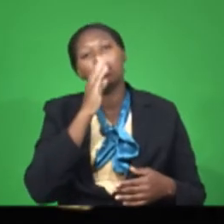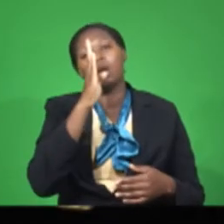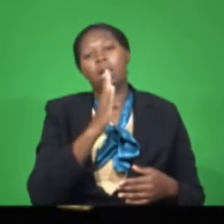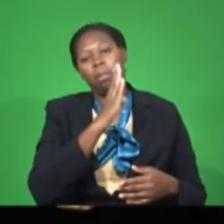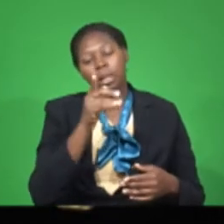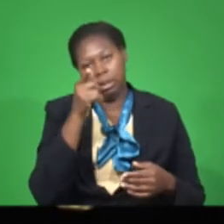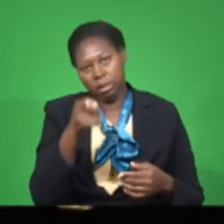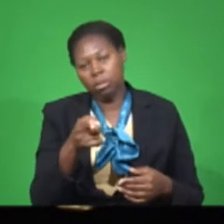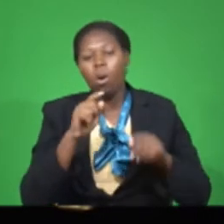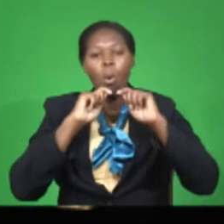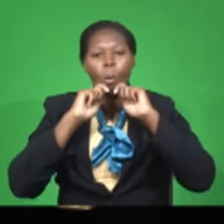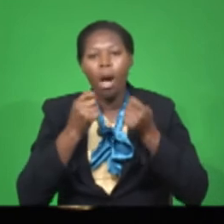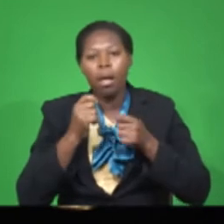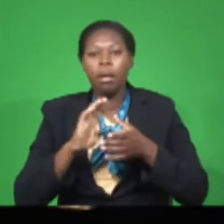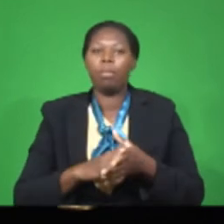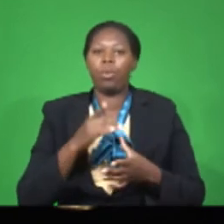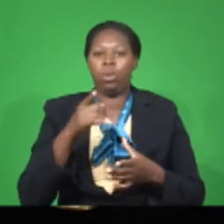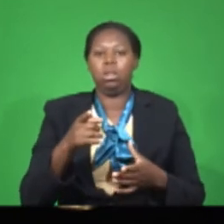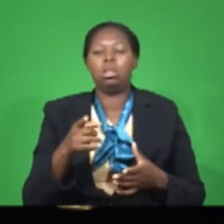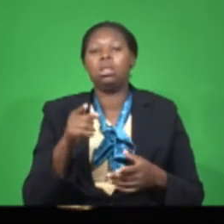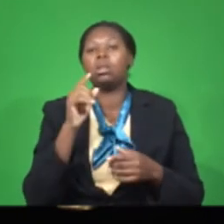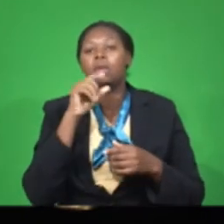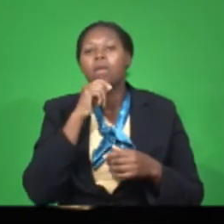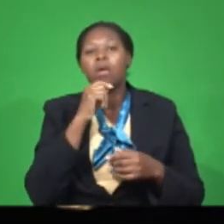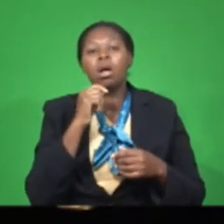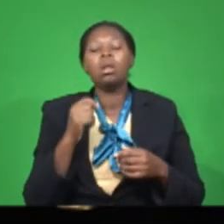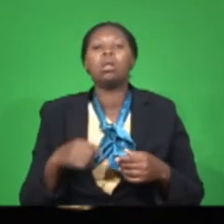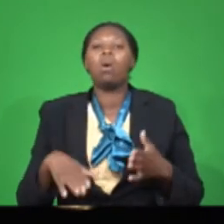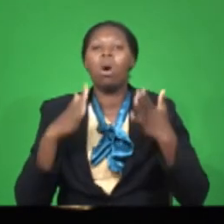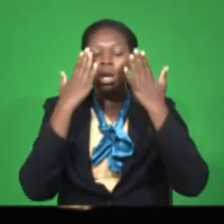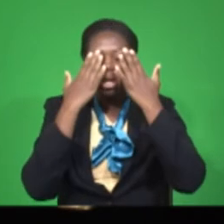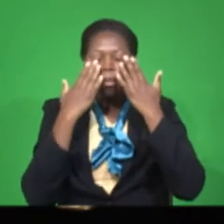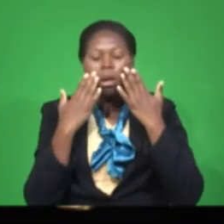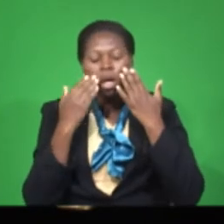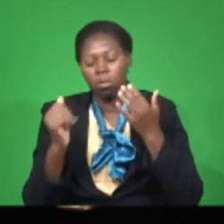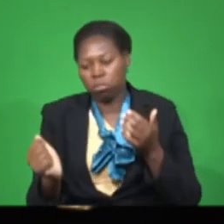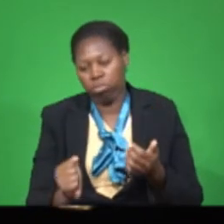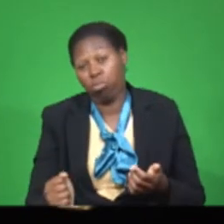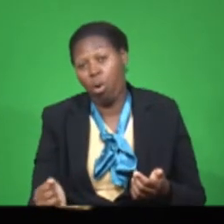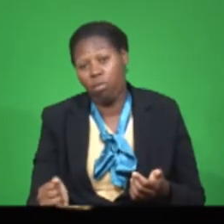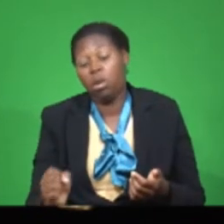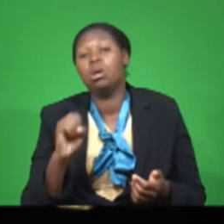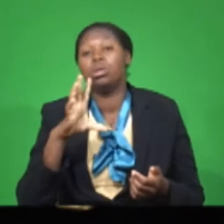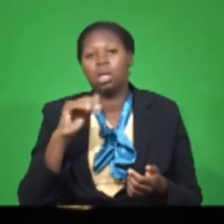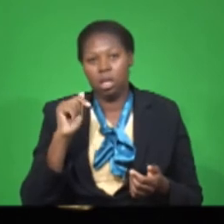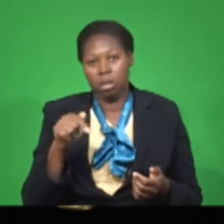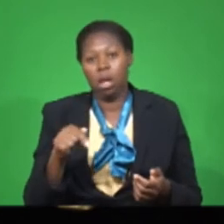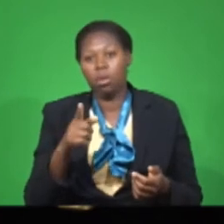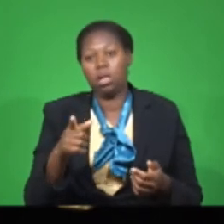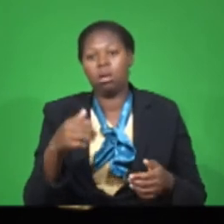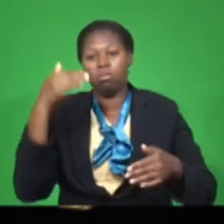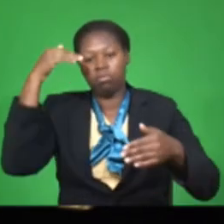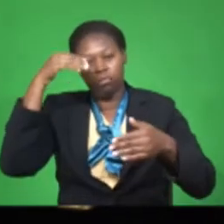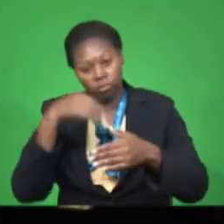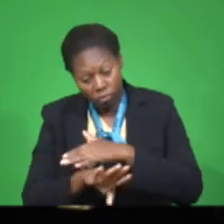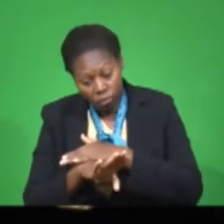aenda akuda kurova na Isau ndokutiza ndokuenda kumusha kwaRabhani kumusha kwasekuru kwakaita 20 years ariko. But my experiences